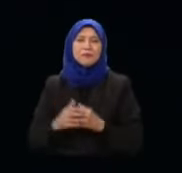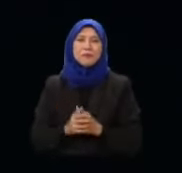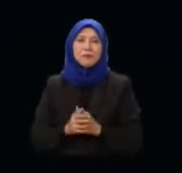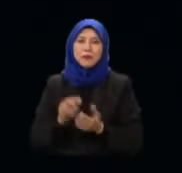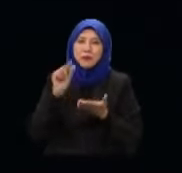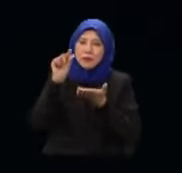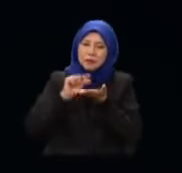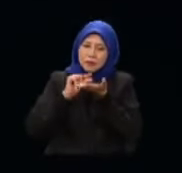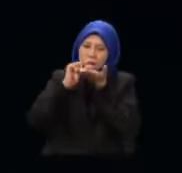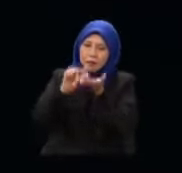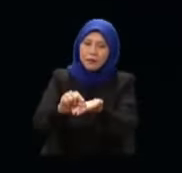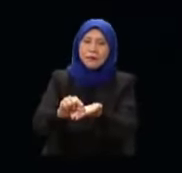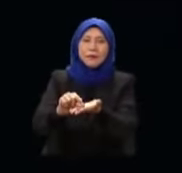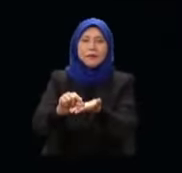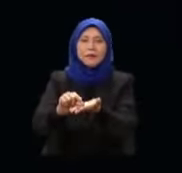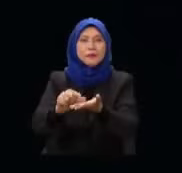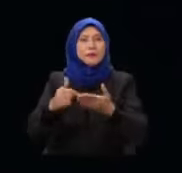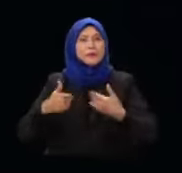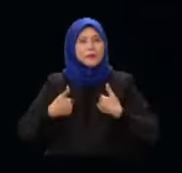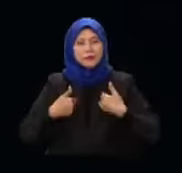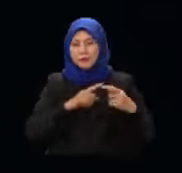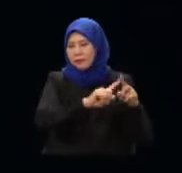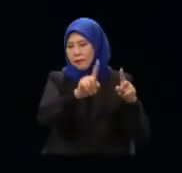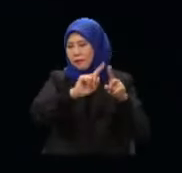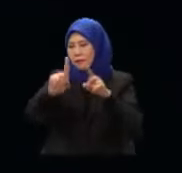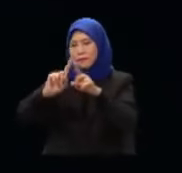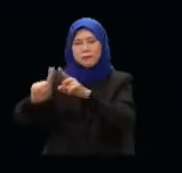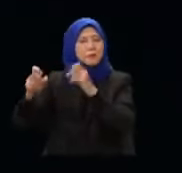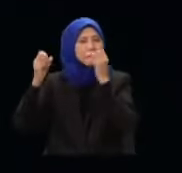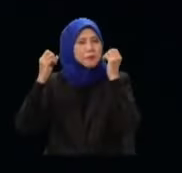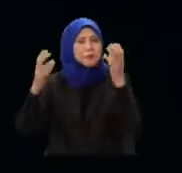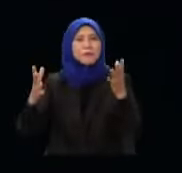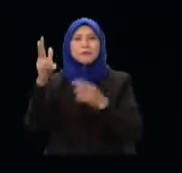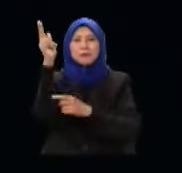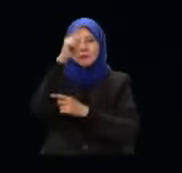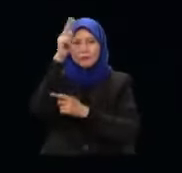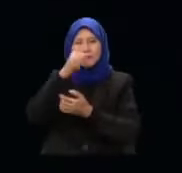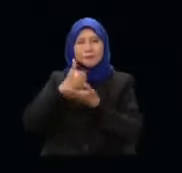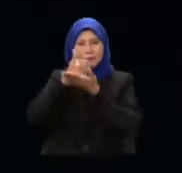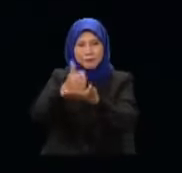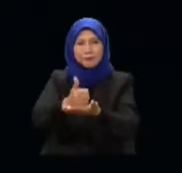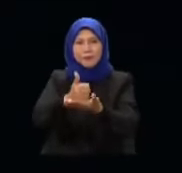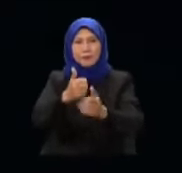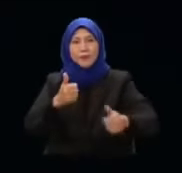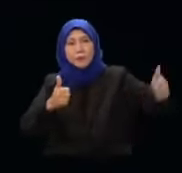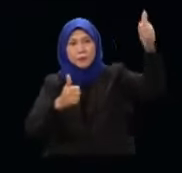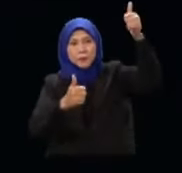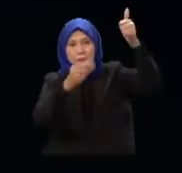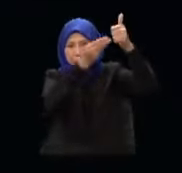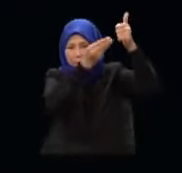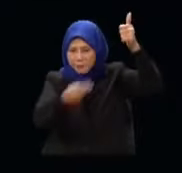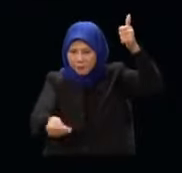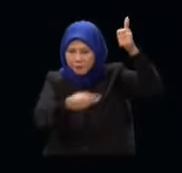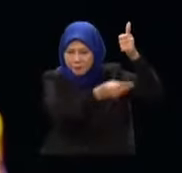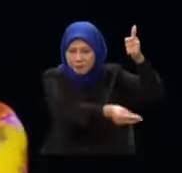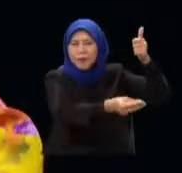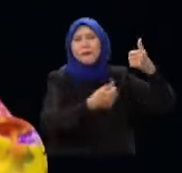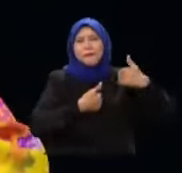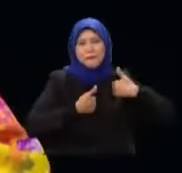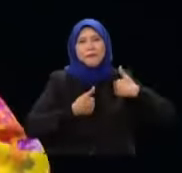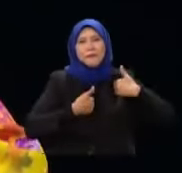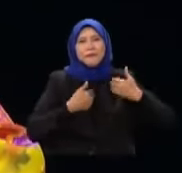pemberian geranio dengan pelbagai yang telah pun diturunkan daripada atas hingga ke bawah Danau